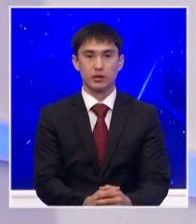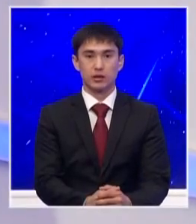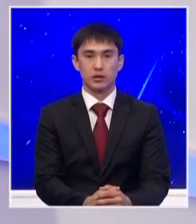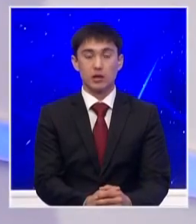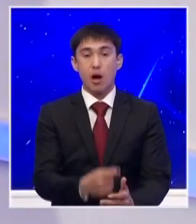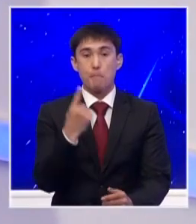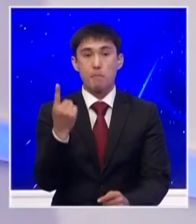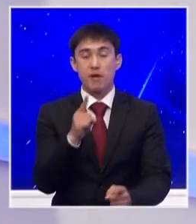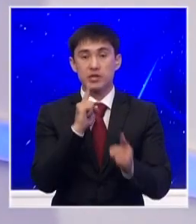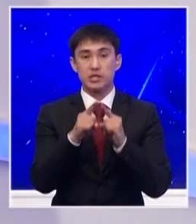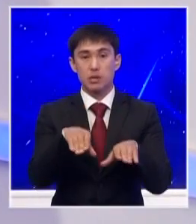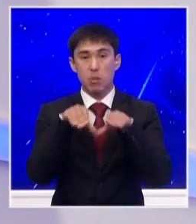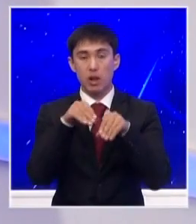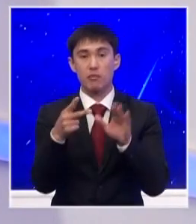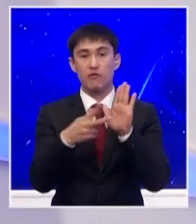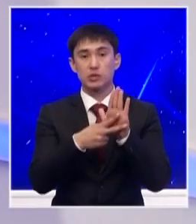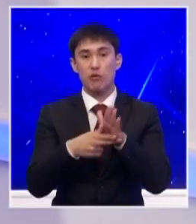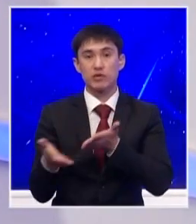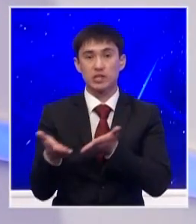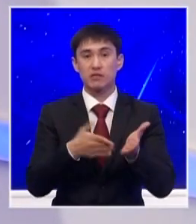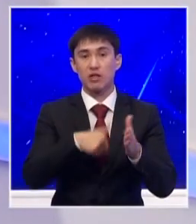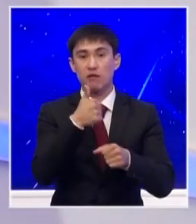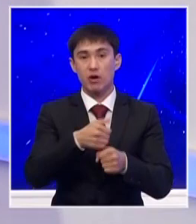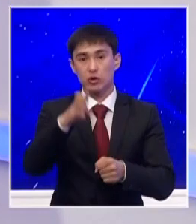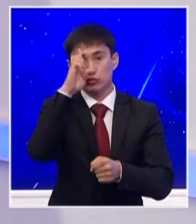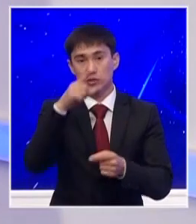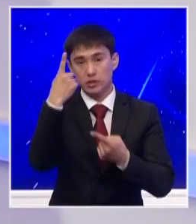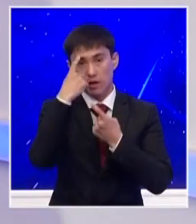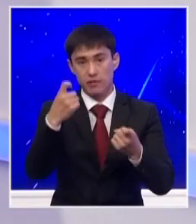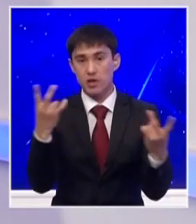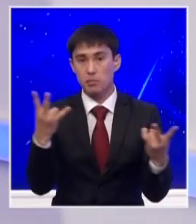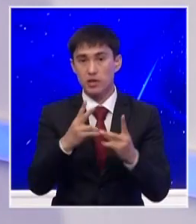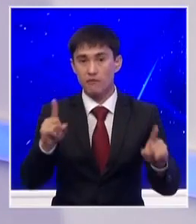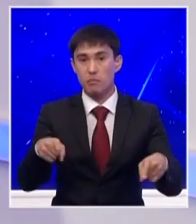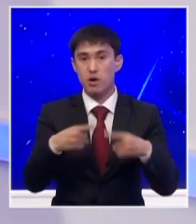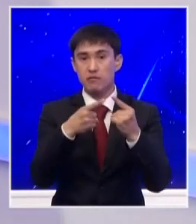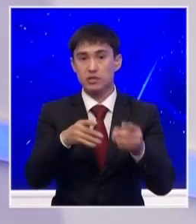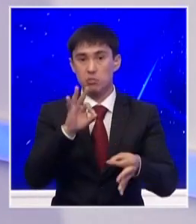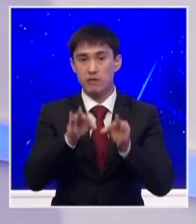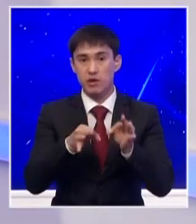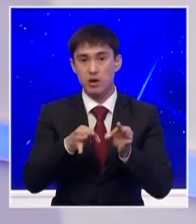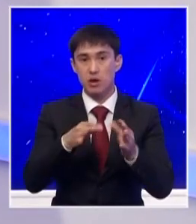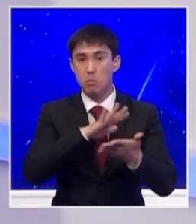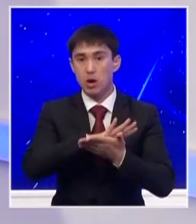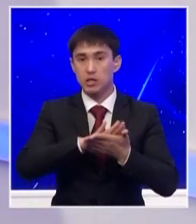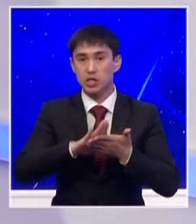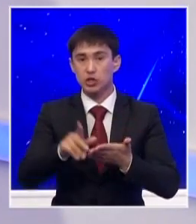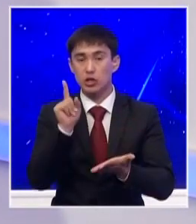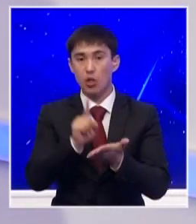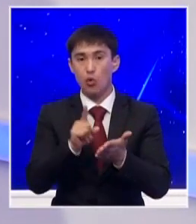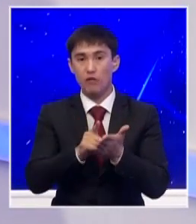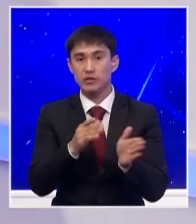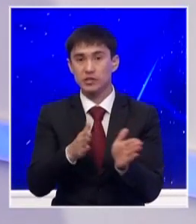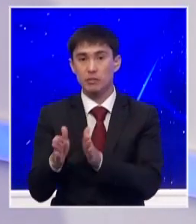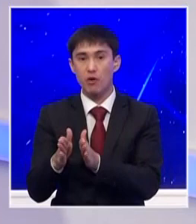На первой сессии парламента 8-го созыва глава государства заявил о необходимости формирования справедливой и прозрачной